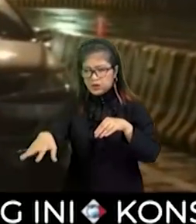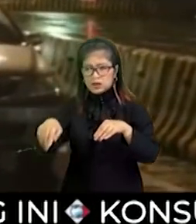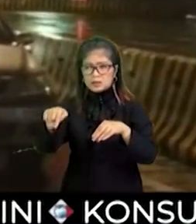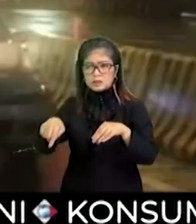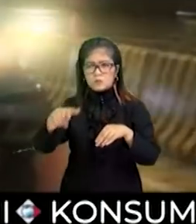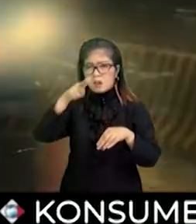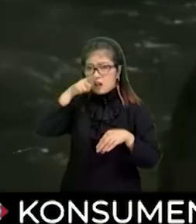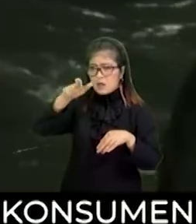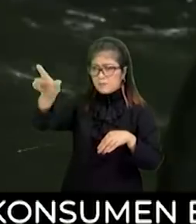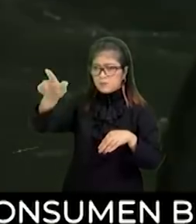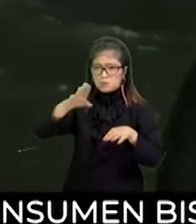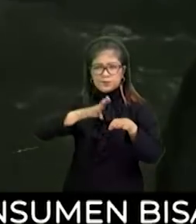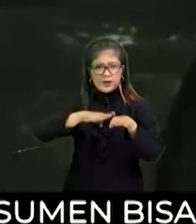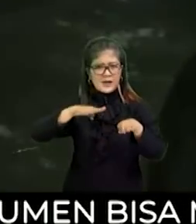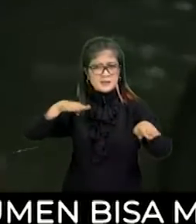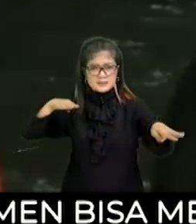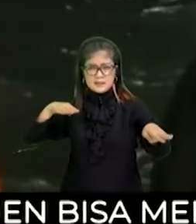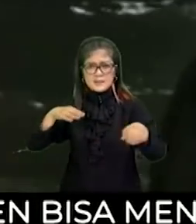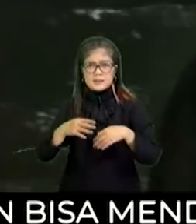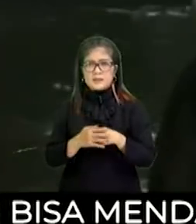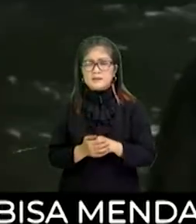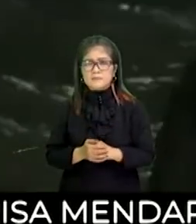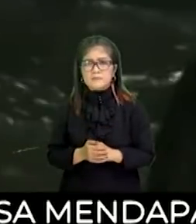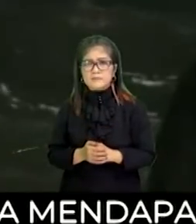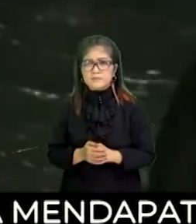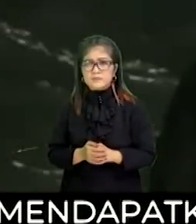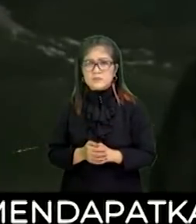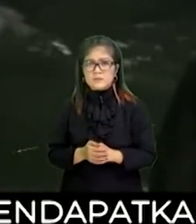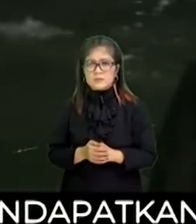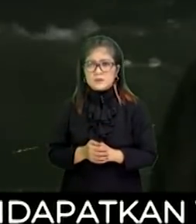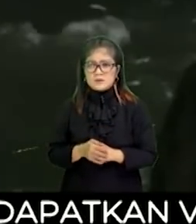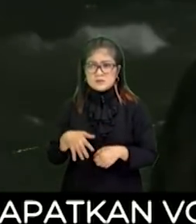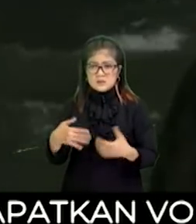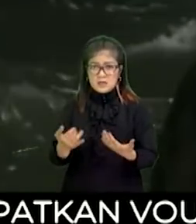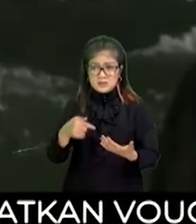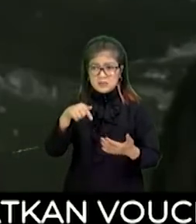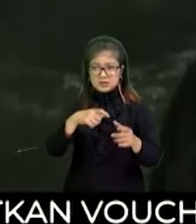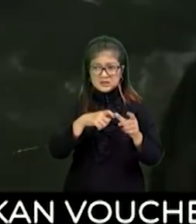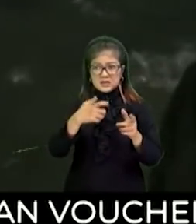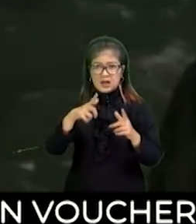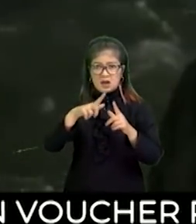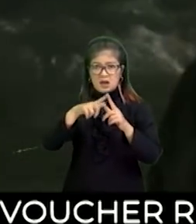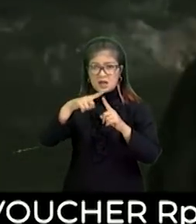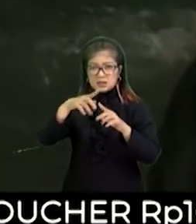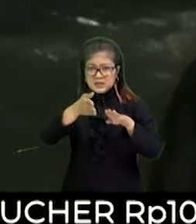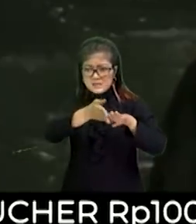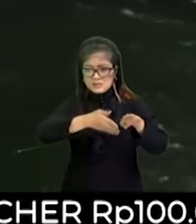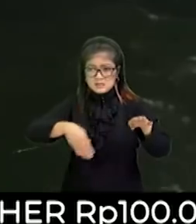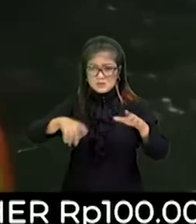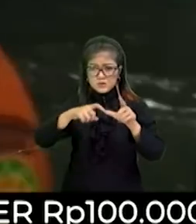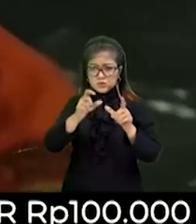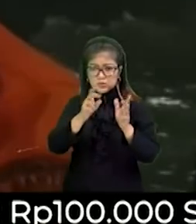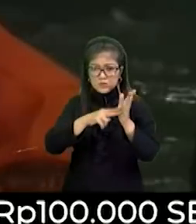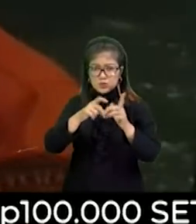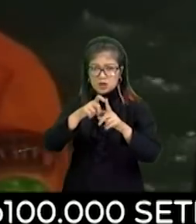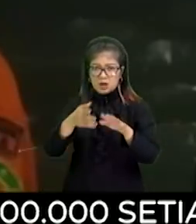Lampung. Gelombang di sekitaran Selat Sunda itu berkisaran 2,5 meter sampai 4 meter.